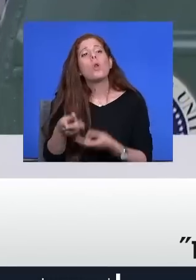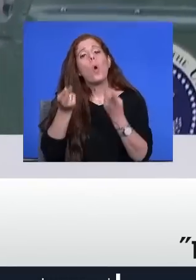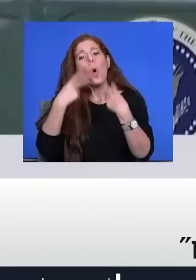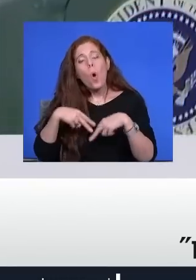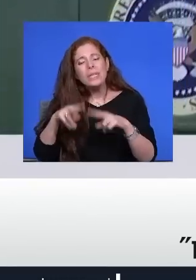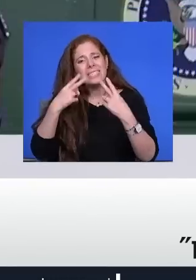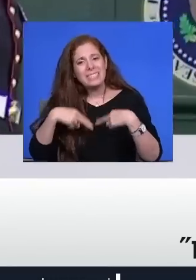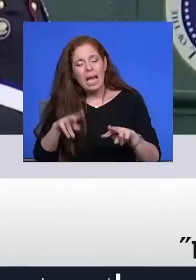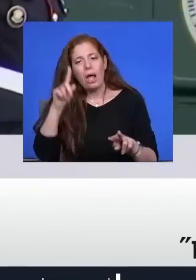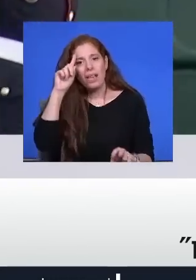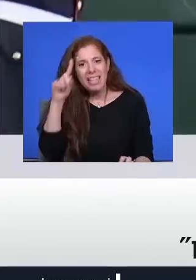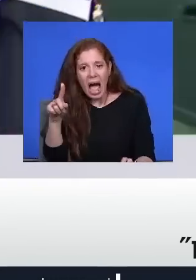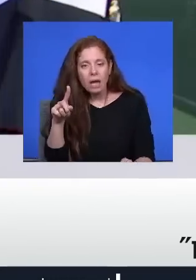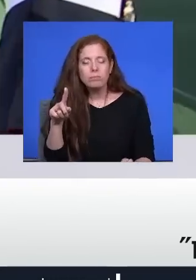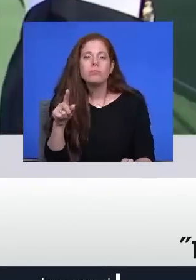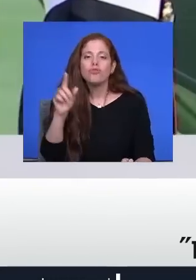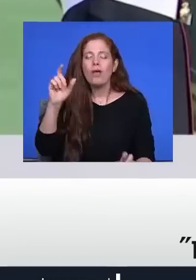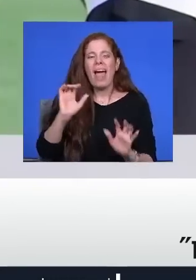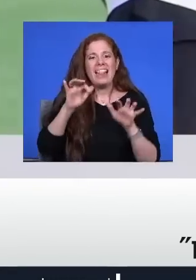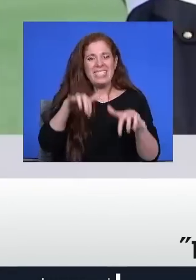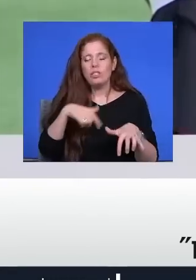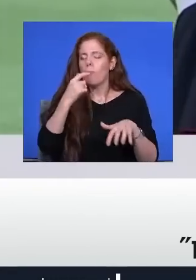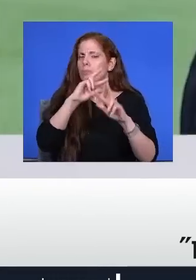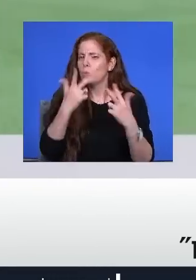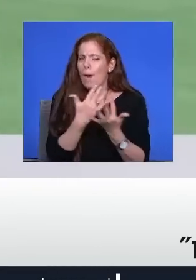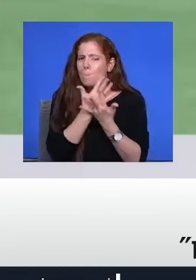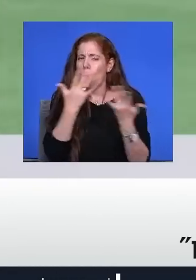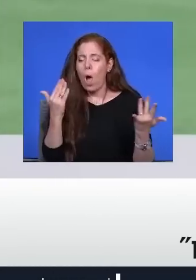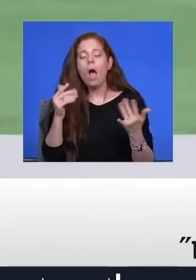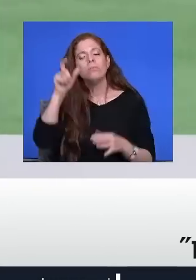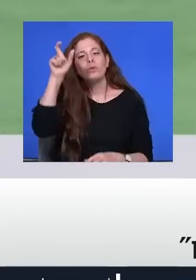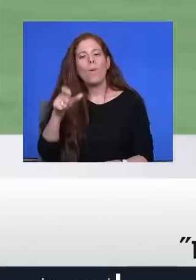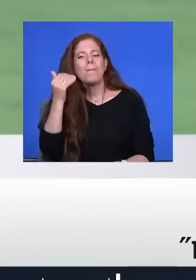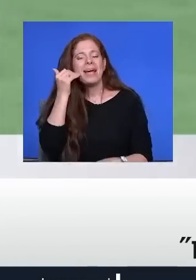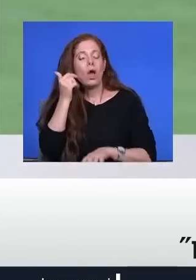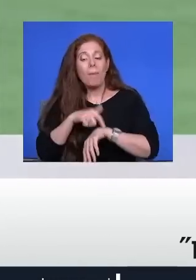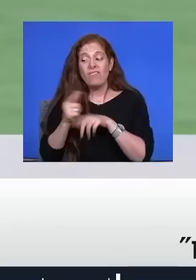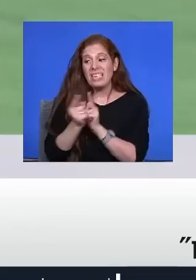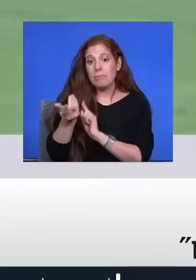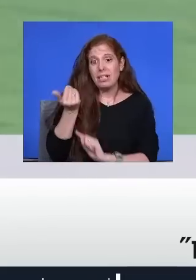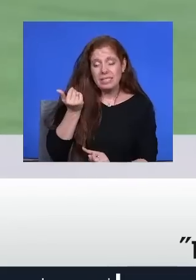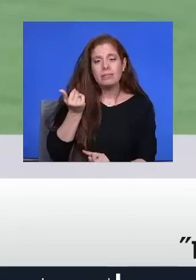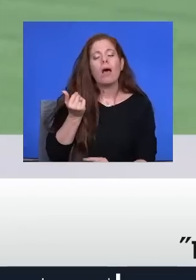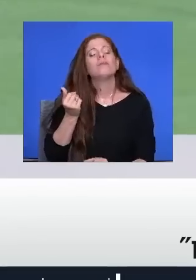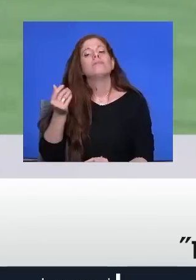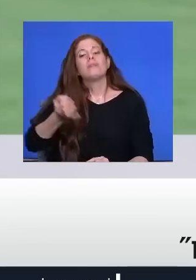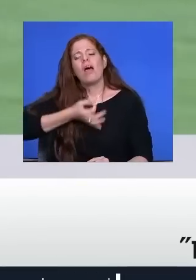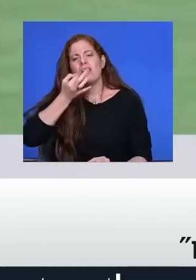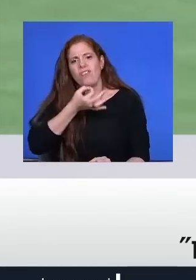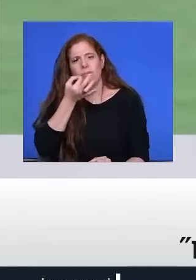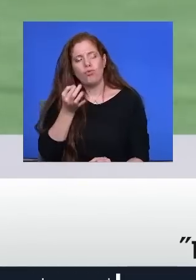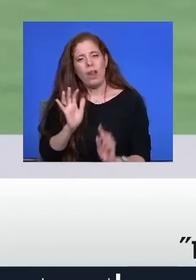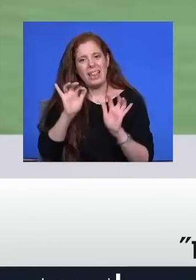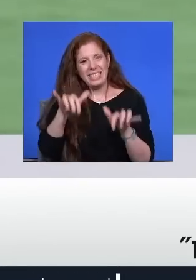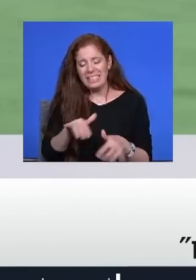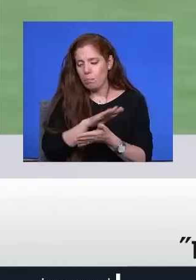העמדה שמשמיע הנשיא בצורה תקיפה. גורם אמריקני אומר לנו לפני זמן קצר, דברי הנשיא פשוט מהדהדים את